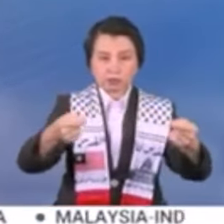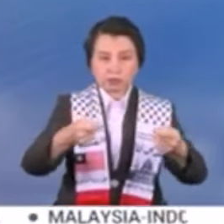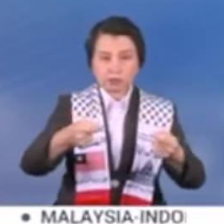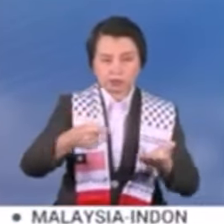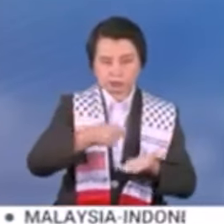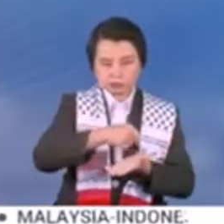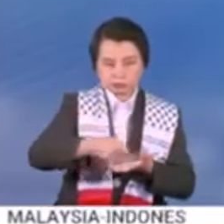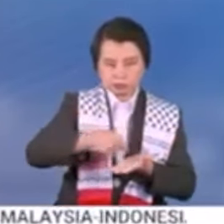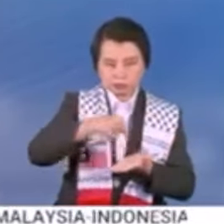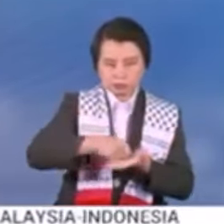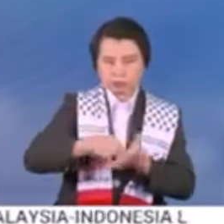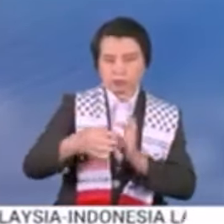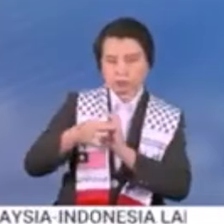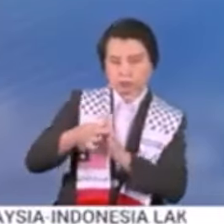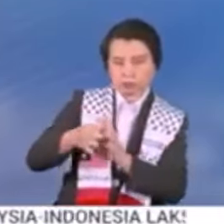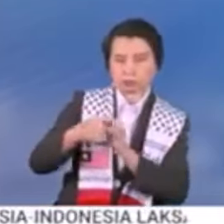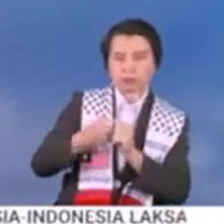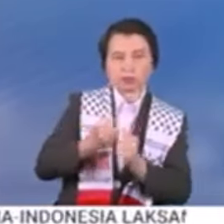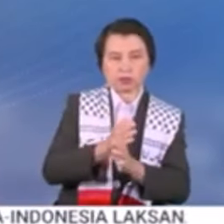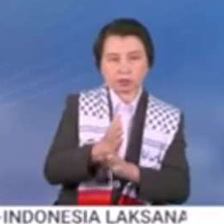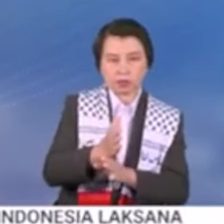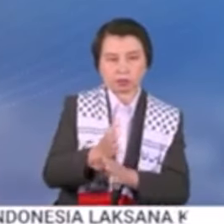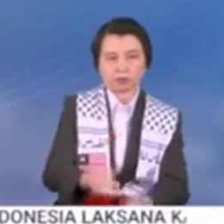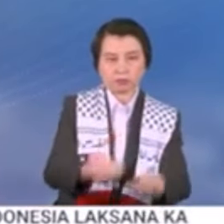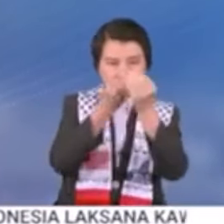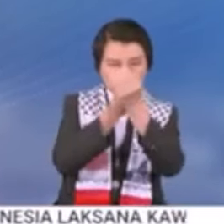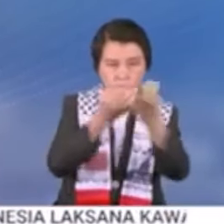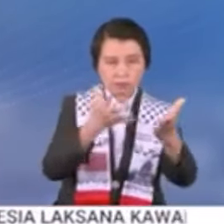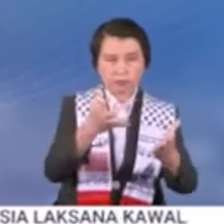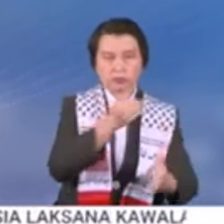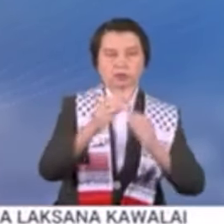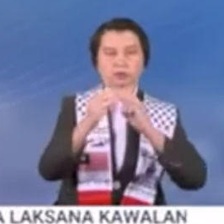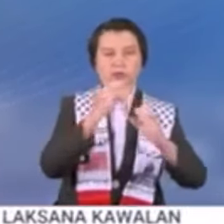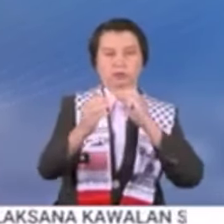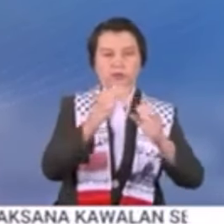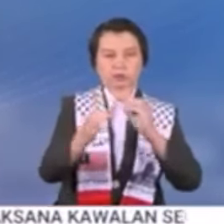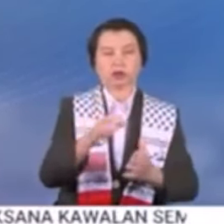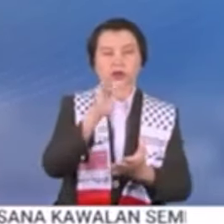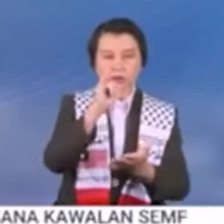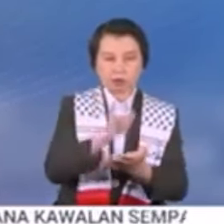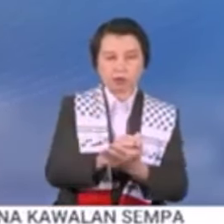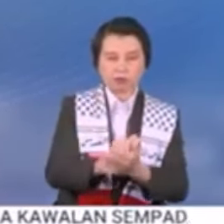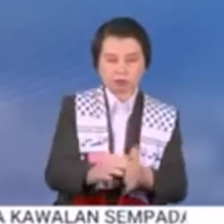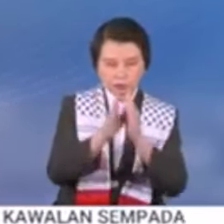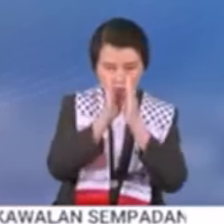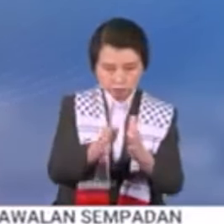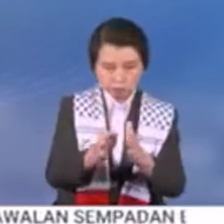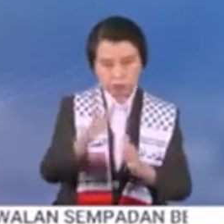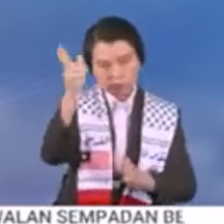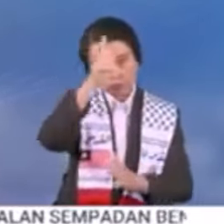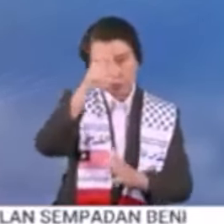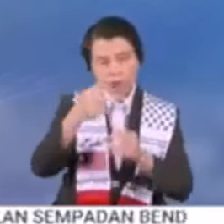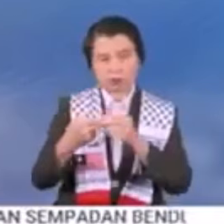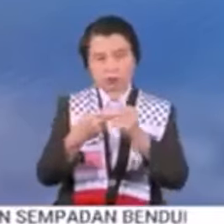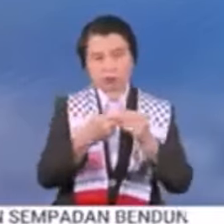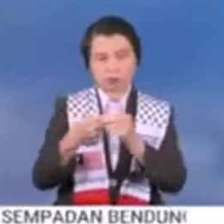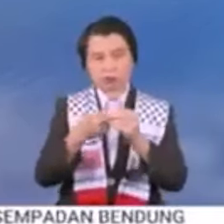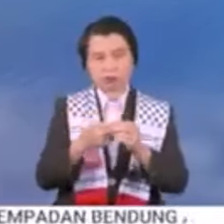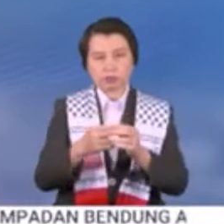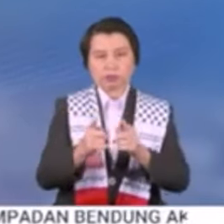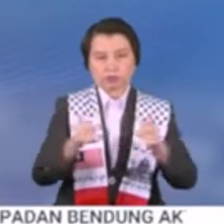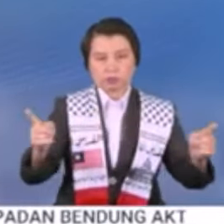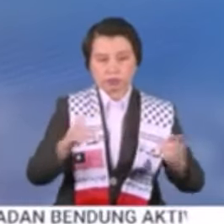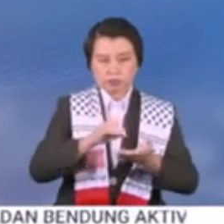memetera memorandum kerjasama dalam bidang informasi dan komunikasi. Itu antara tumpuan kerajaan perpaduan